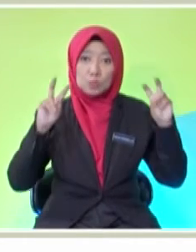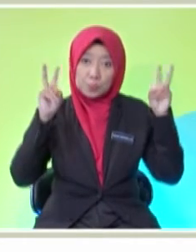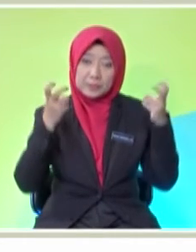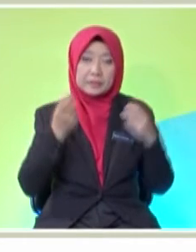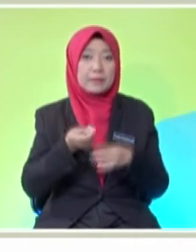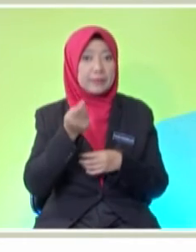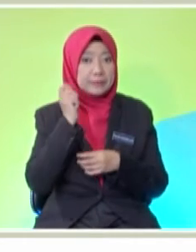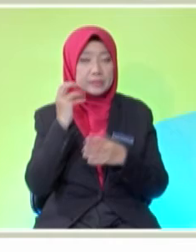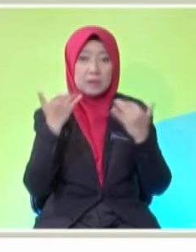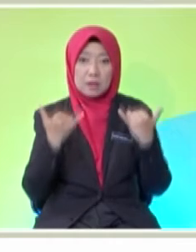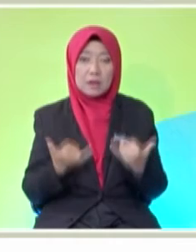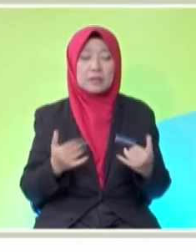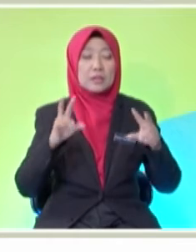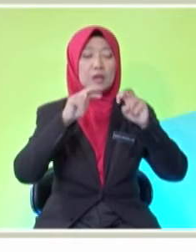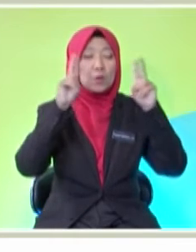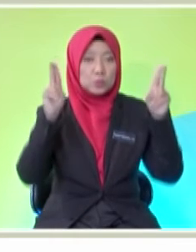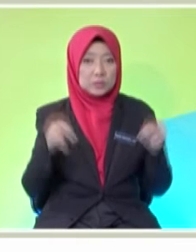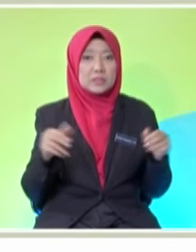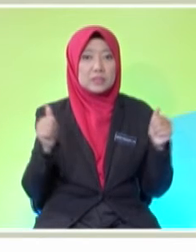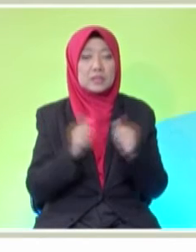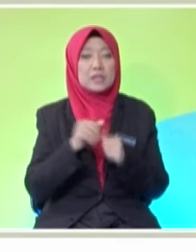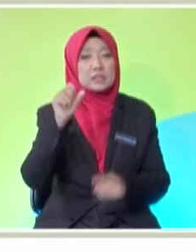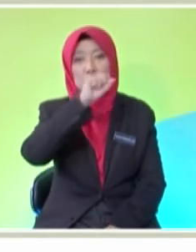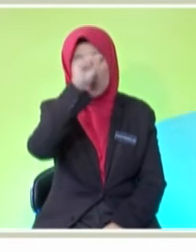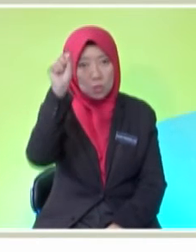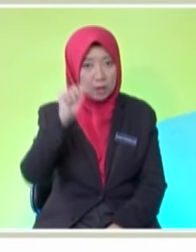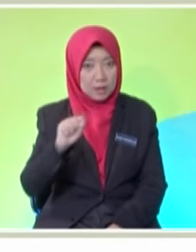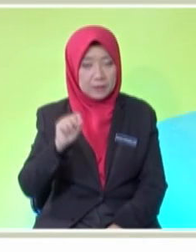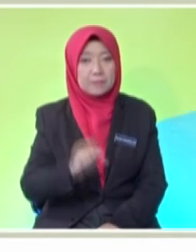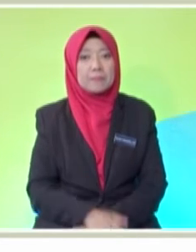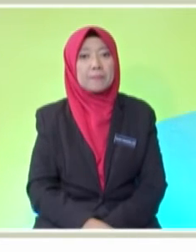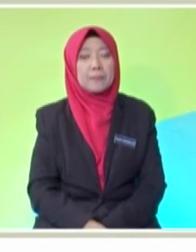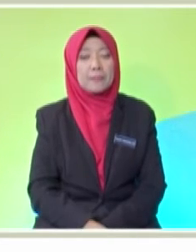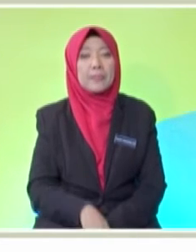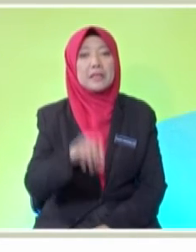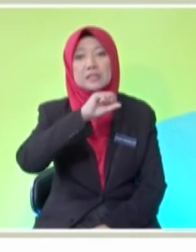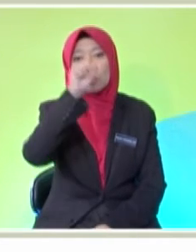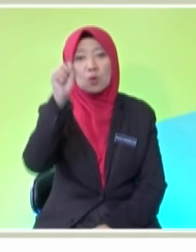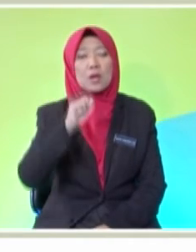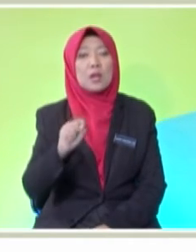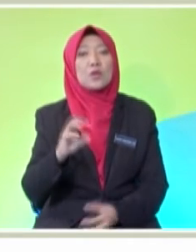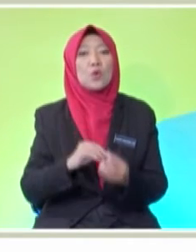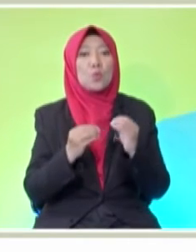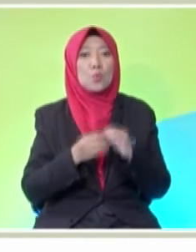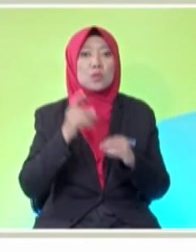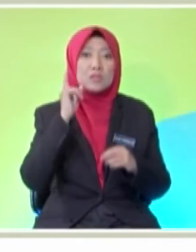Okey, jadi kita nak uji sikit pelajar ni dengan beberapa soalan. Baik, soalan nombor 1. Okey.